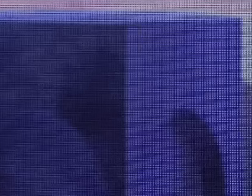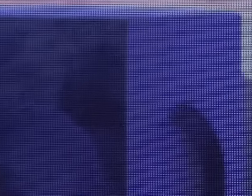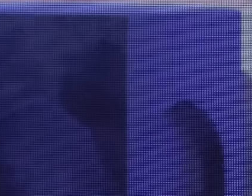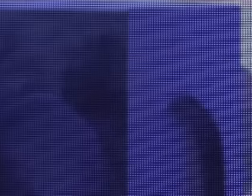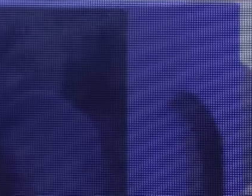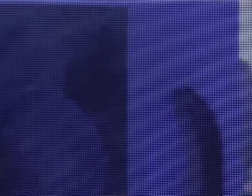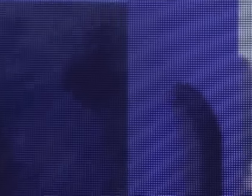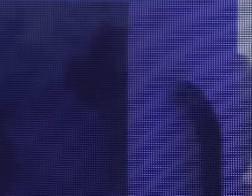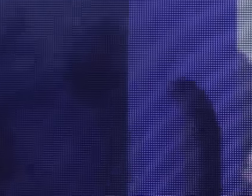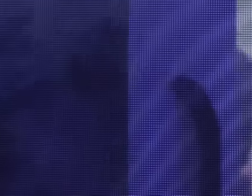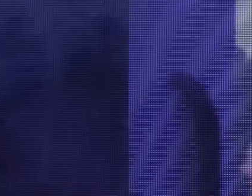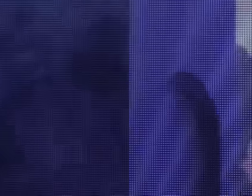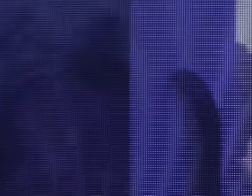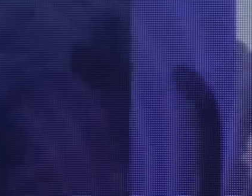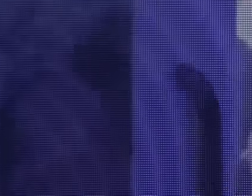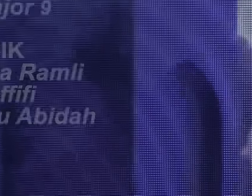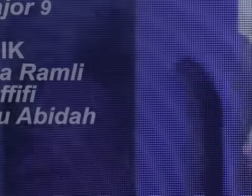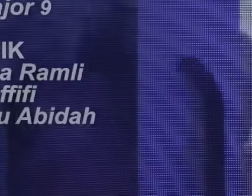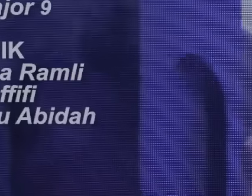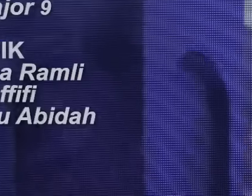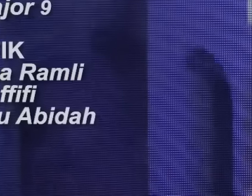bil-Qur'an waj'alhu lana